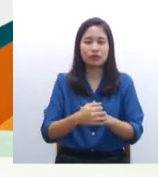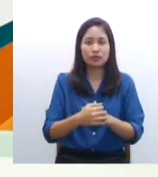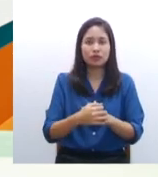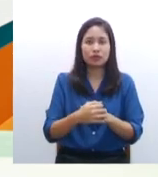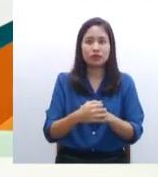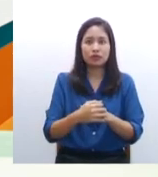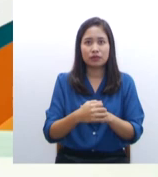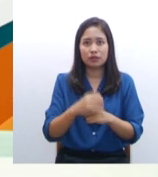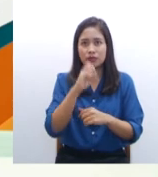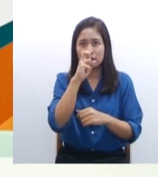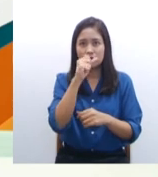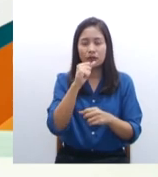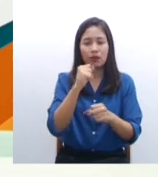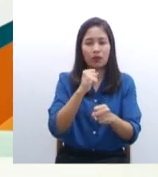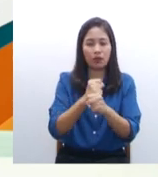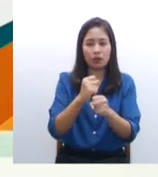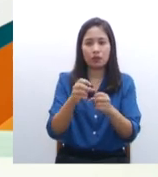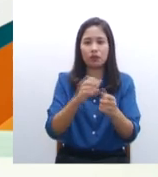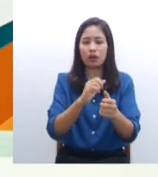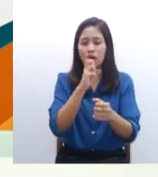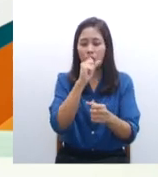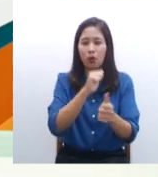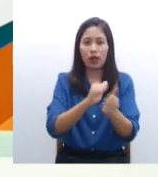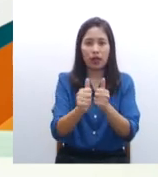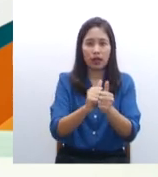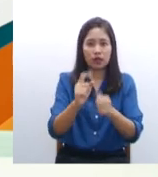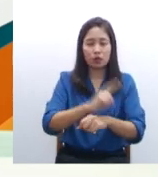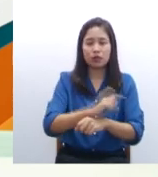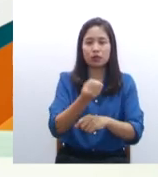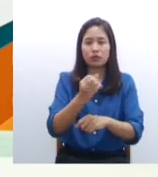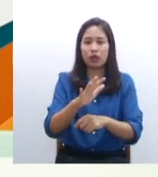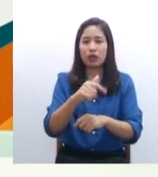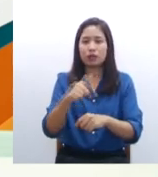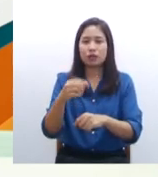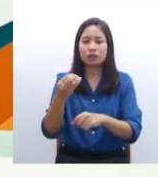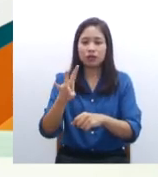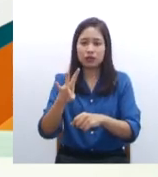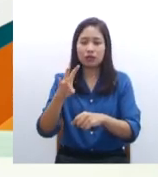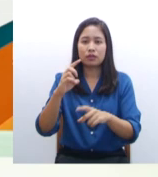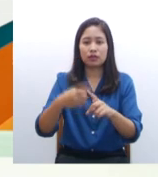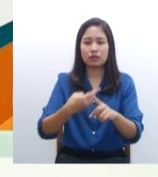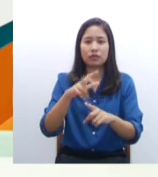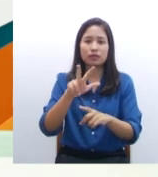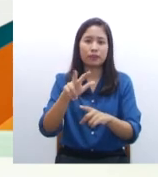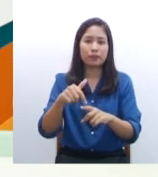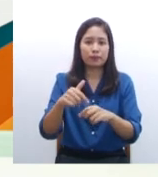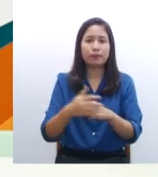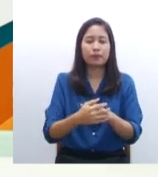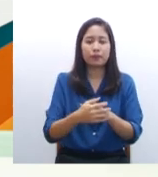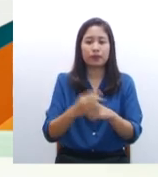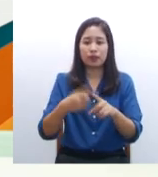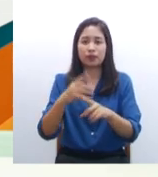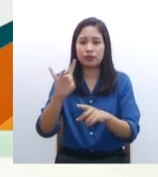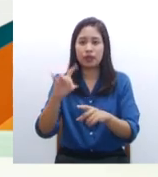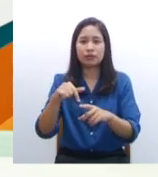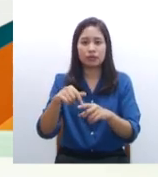ให้ทดลองระบบสอบการแข่งขันในระหว่างวันที่15ถึง17สิงหาคม2562ซึ่งจะไม่มี